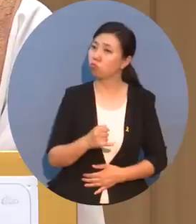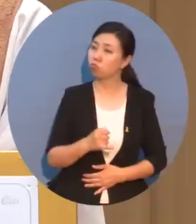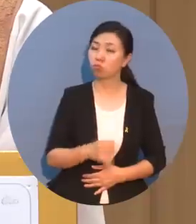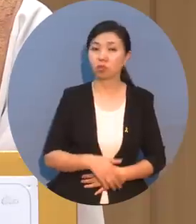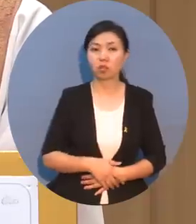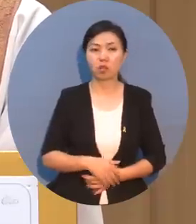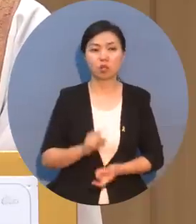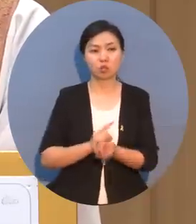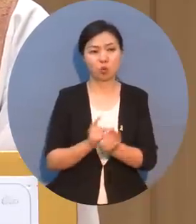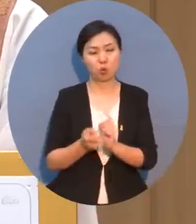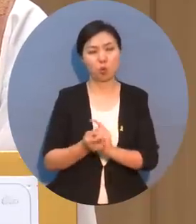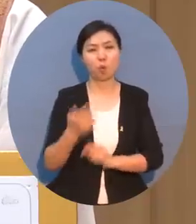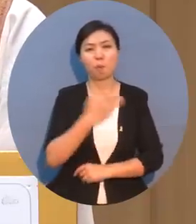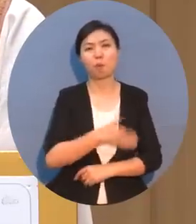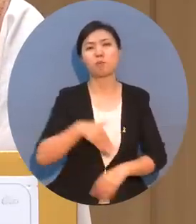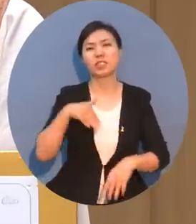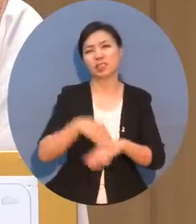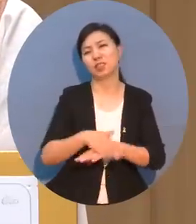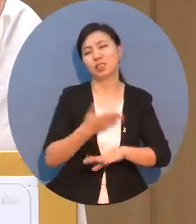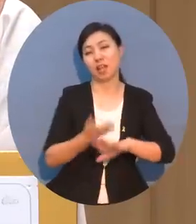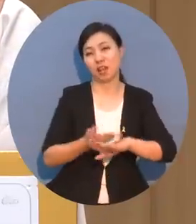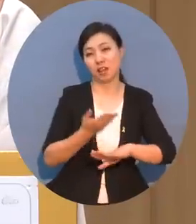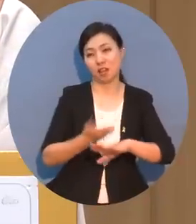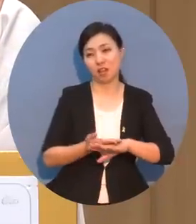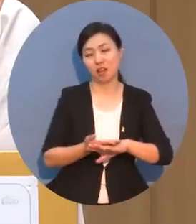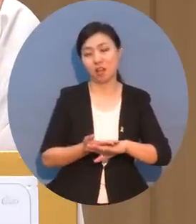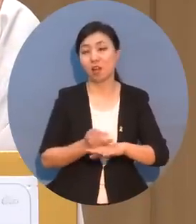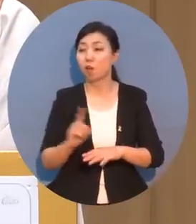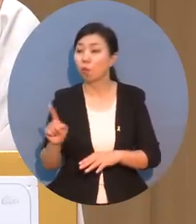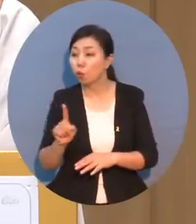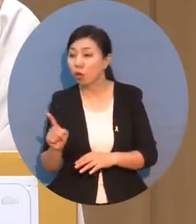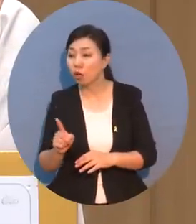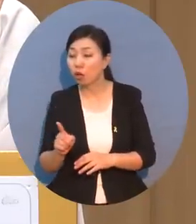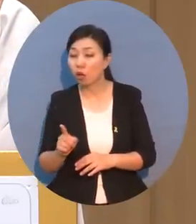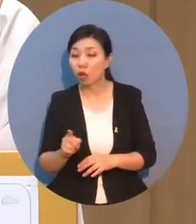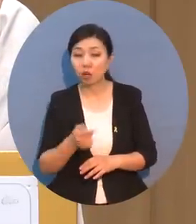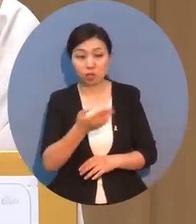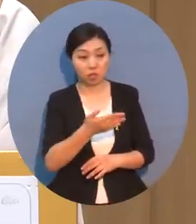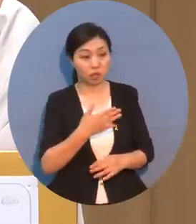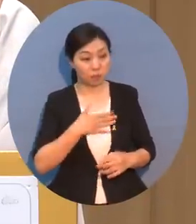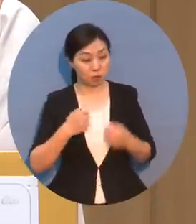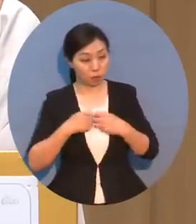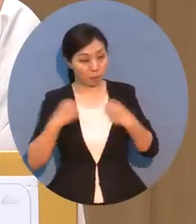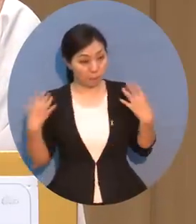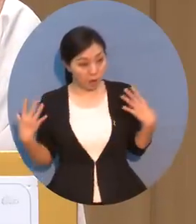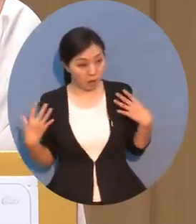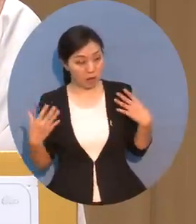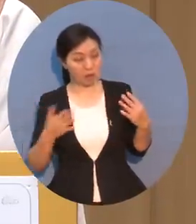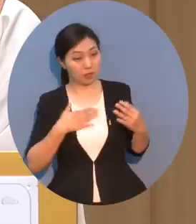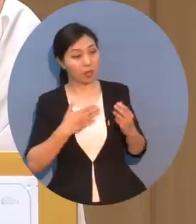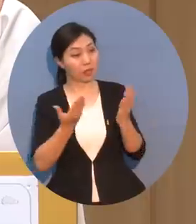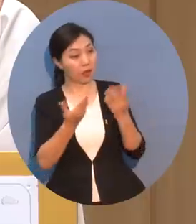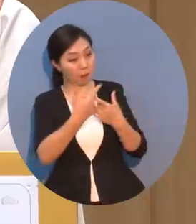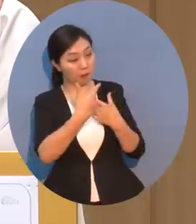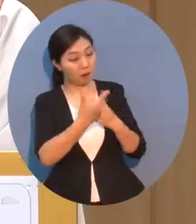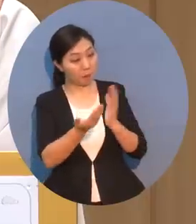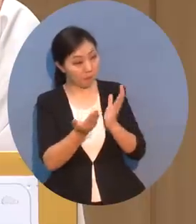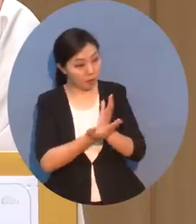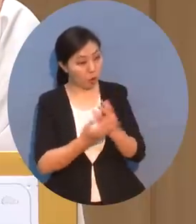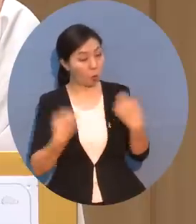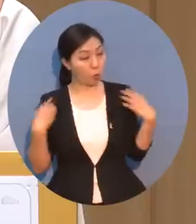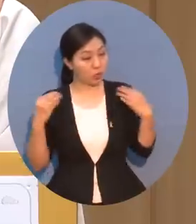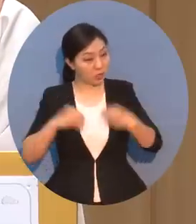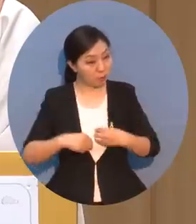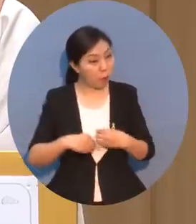괜찮은데요? 아이고, 우리가 체질이 좀 다르구나. 그럼 어떻게? 당신한테 맞추고 내가 옷을 벗을까? 나한테 맞추고 당신